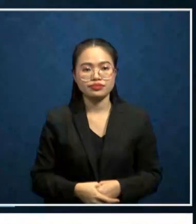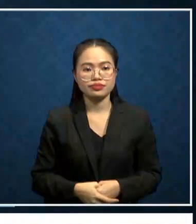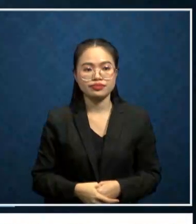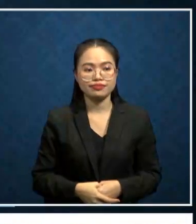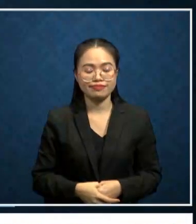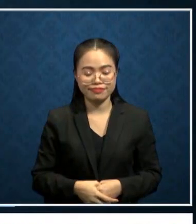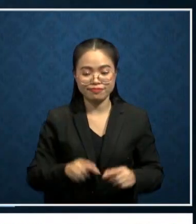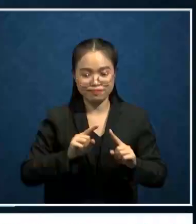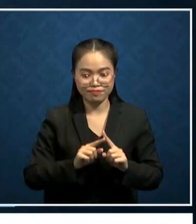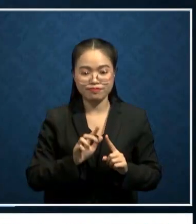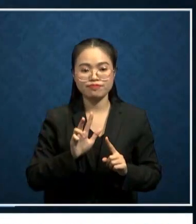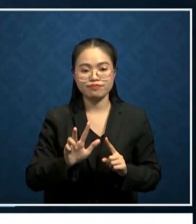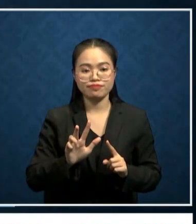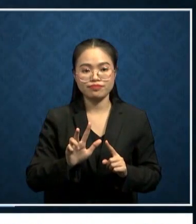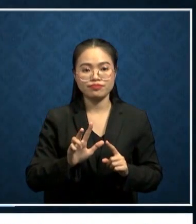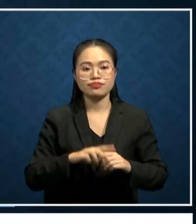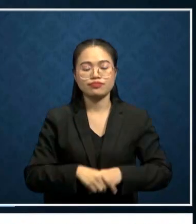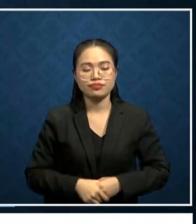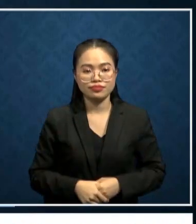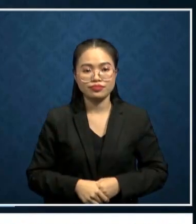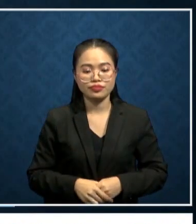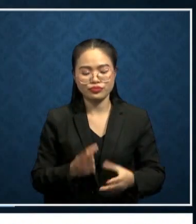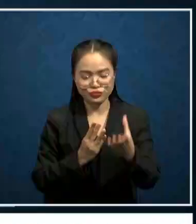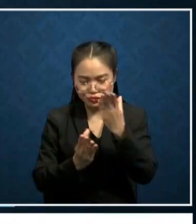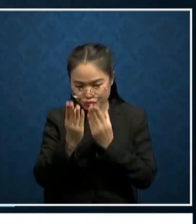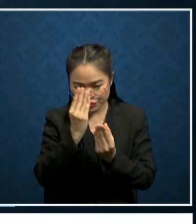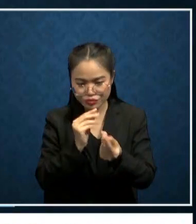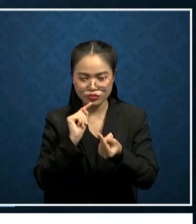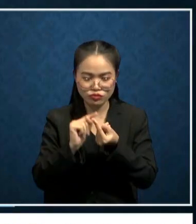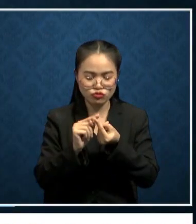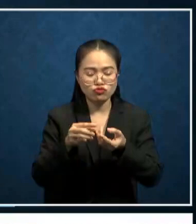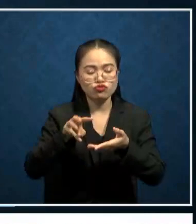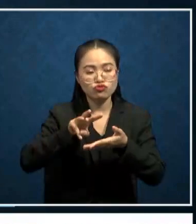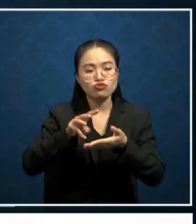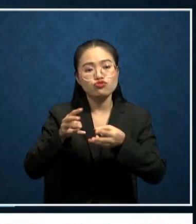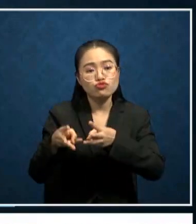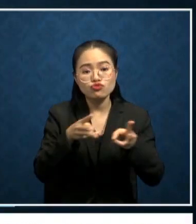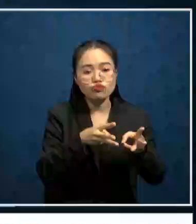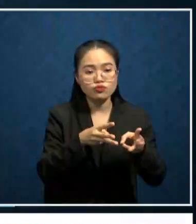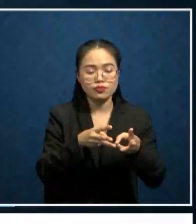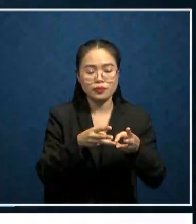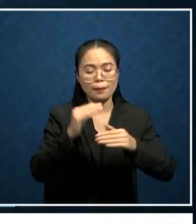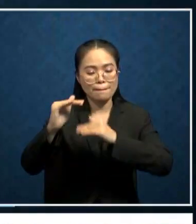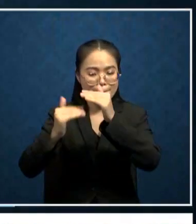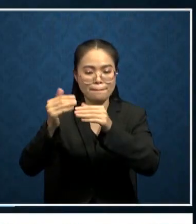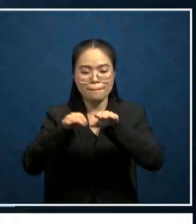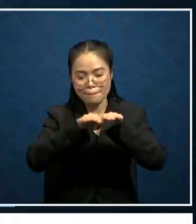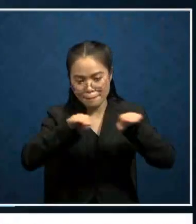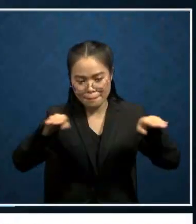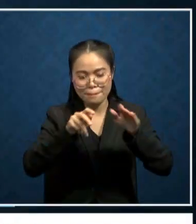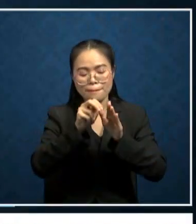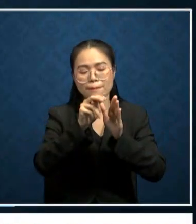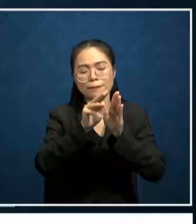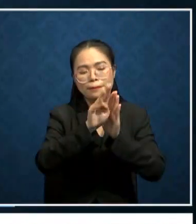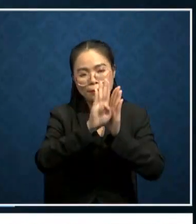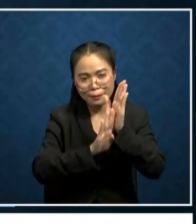หัวข้อย่อยที่ 3ครับเอ่อเรื่องศึกษาแนวทางการกำกับเพื่อพัฒนากฎระเบียบเกี่ยวกับมาตรฐานและข้อกำหนด